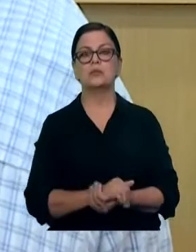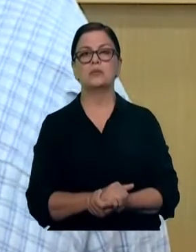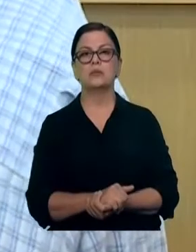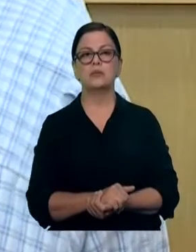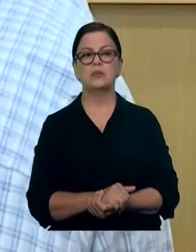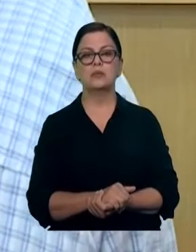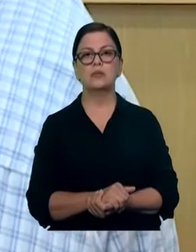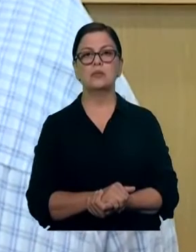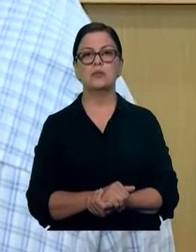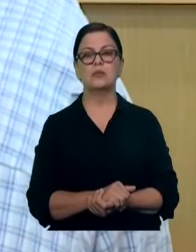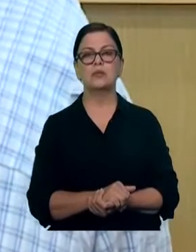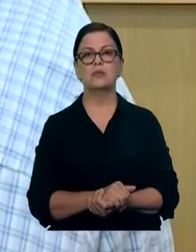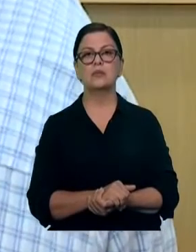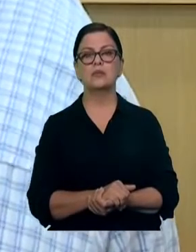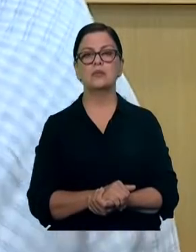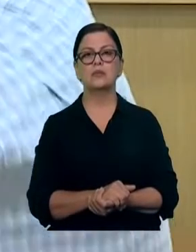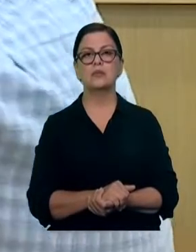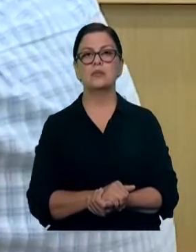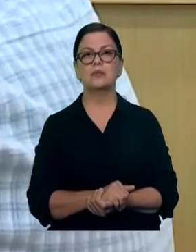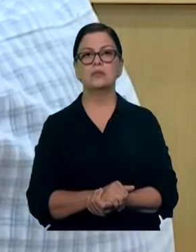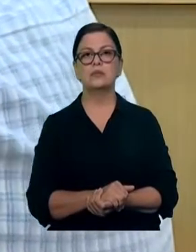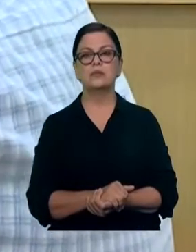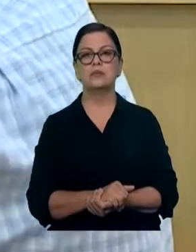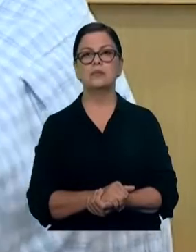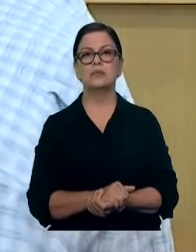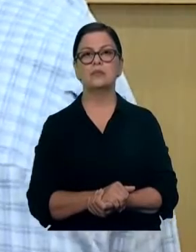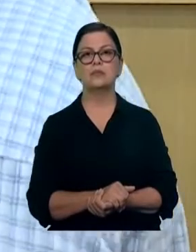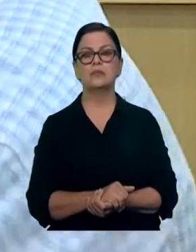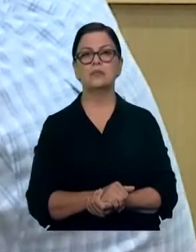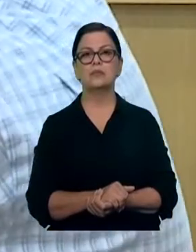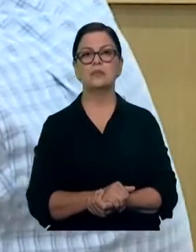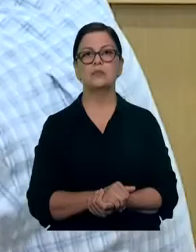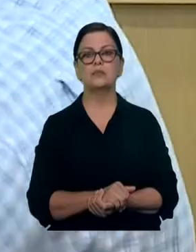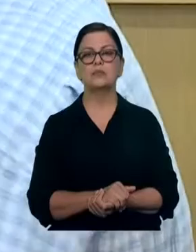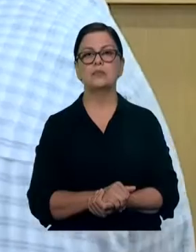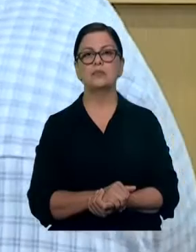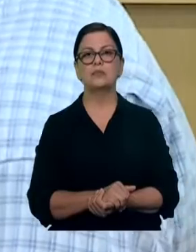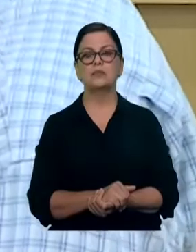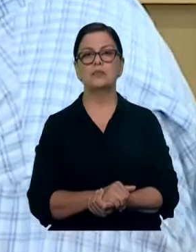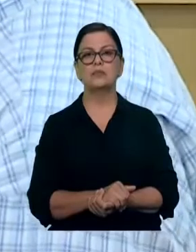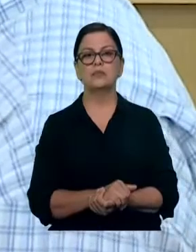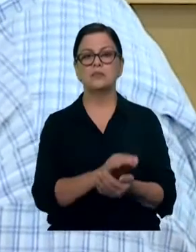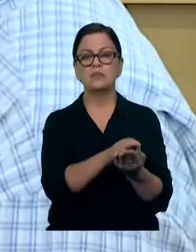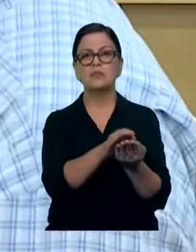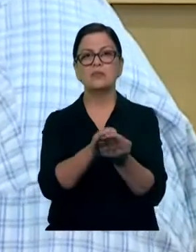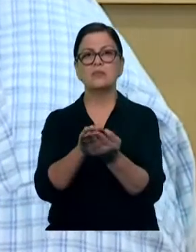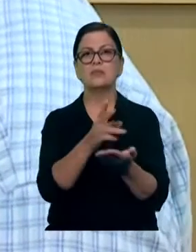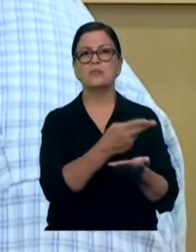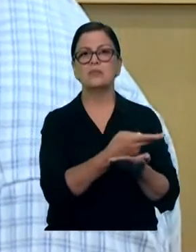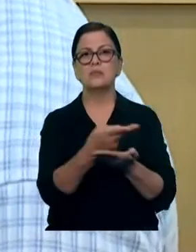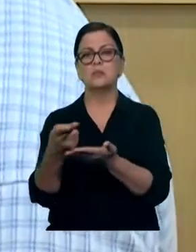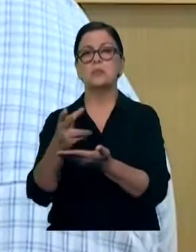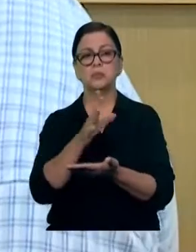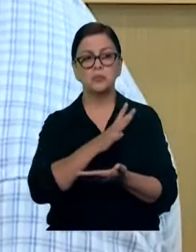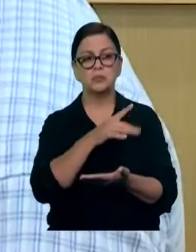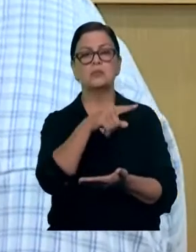Bunların meyitlərini Şuşa həbsxanasına gətirmişdir, 3-4 tanəsi uzatmışlar orada, tabutun içində. Bunlar bu da